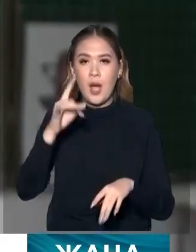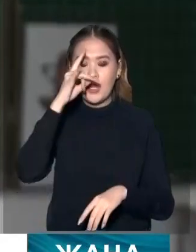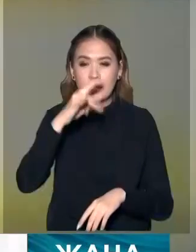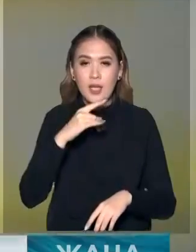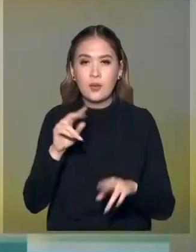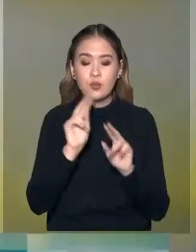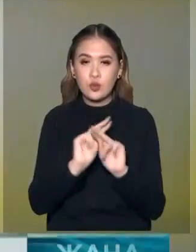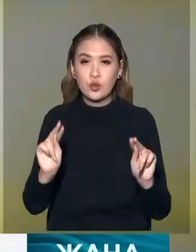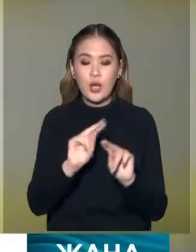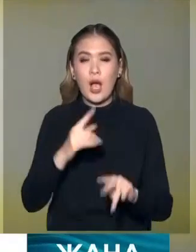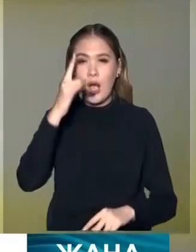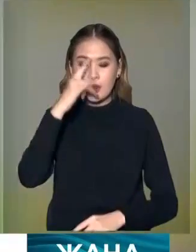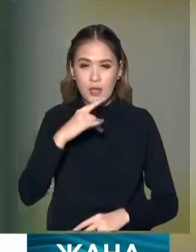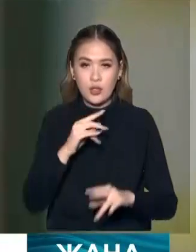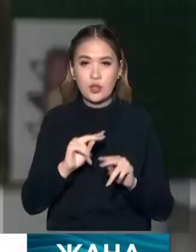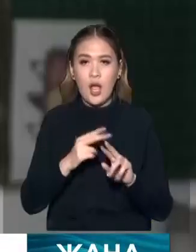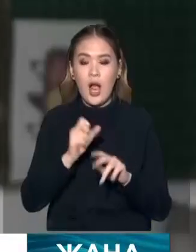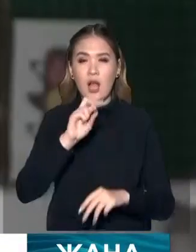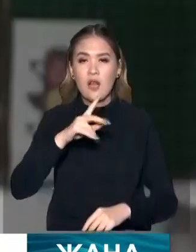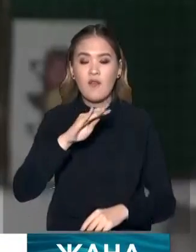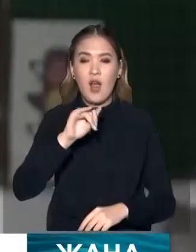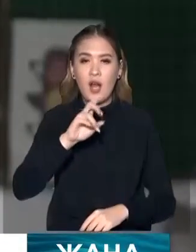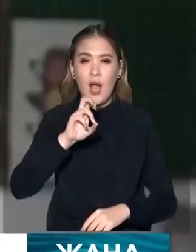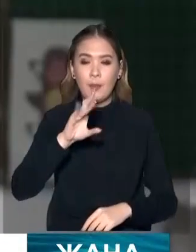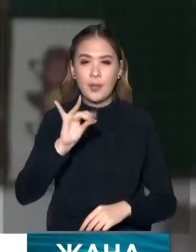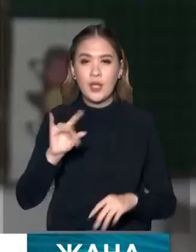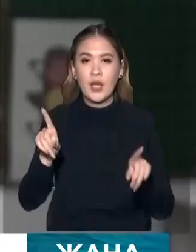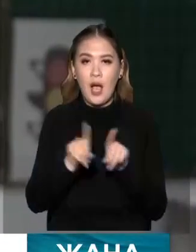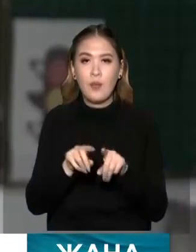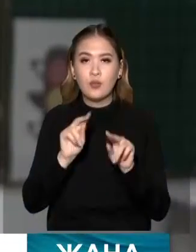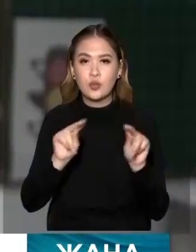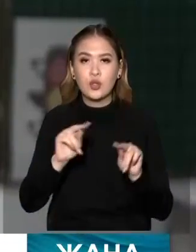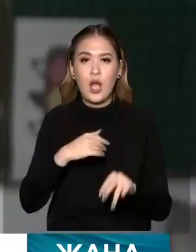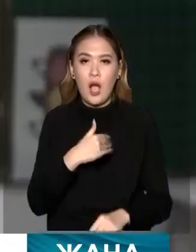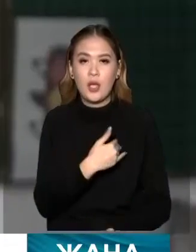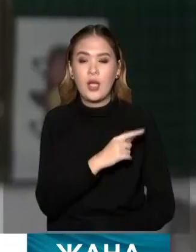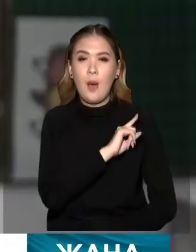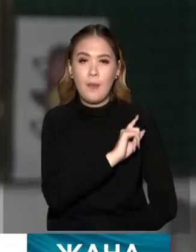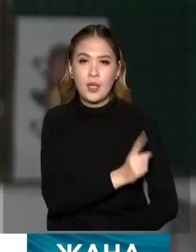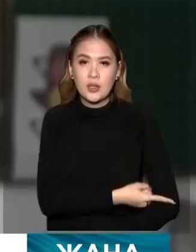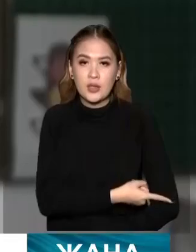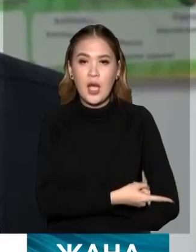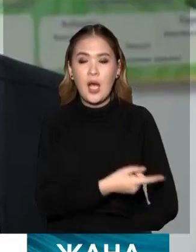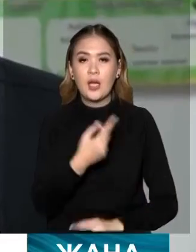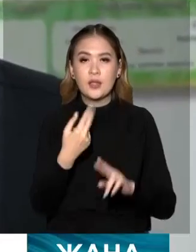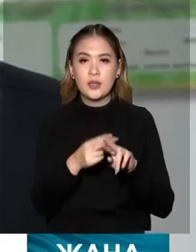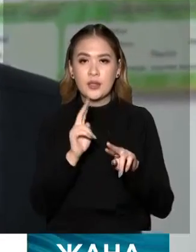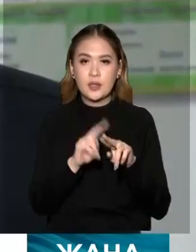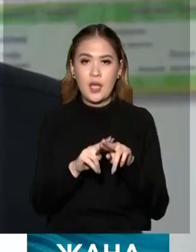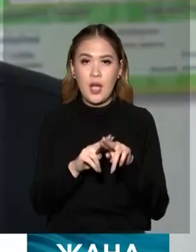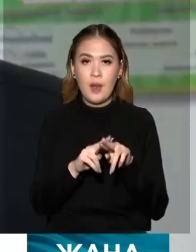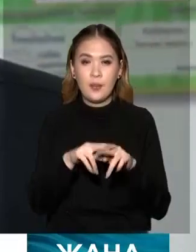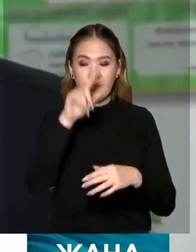мұғалімімін, қазақша оқытамыз. Әл-Фараби ұстазымыз сияқты мектебімізде алғыр, мықты болсын деп